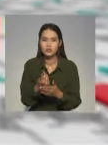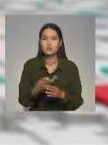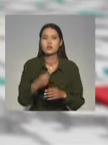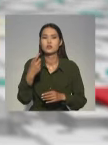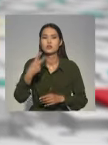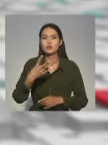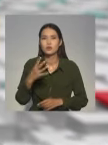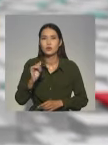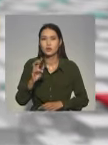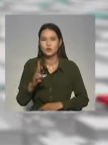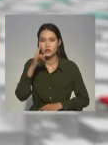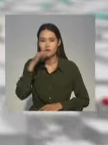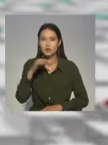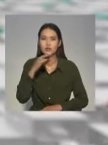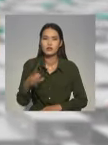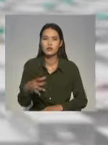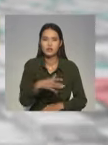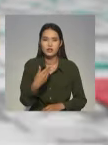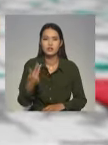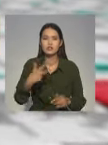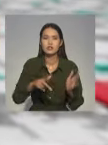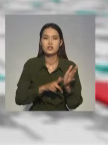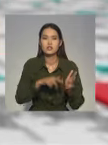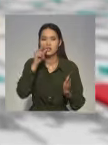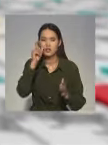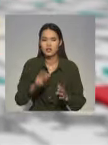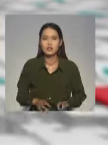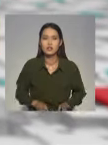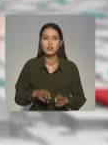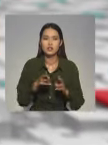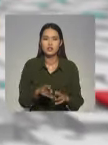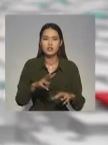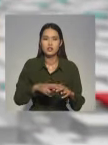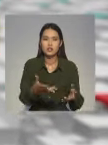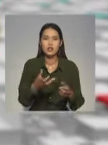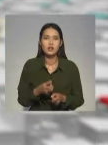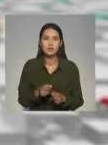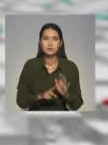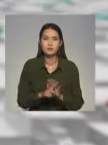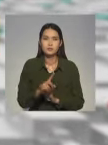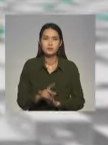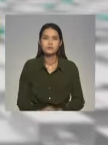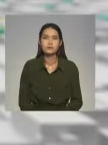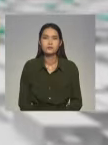по статье 124 УК РК. 37-летний подозреваемый водворен в изолятор временного содержания.